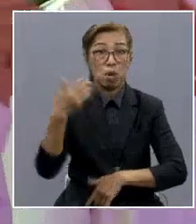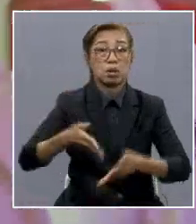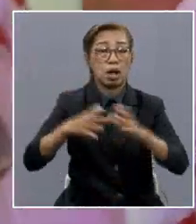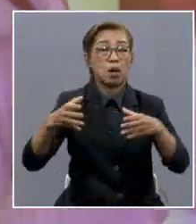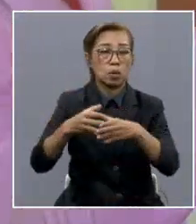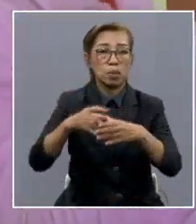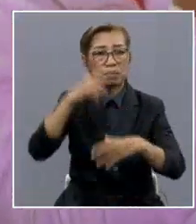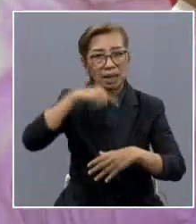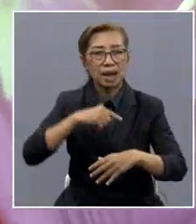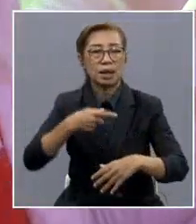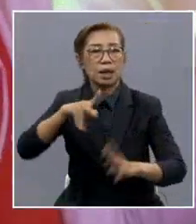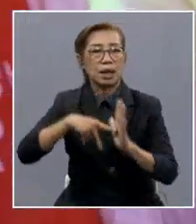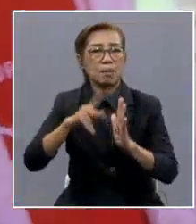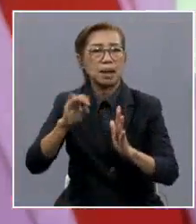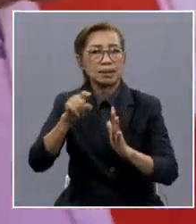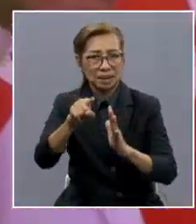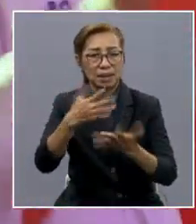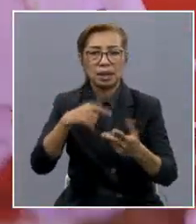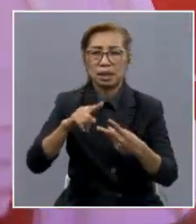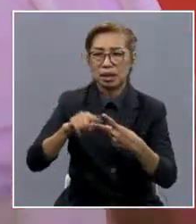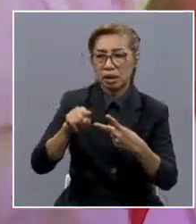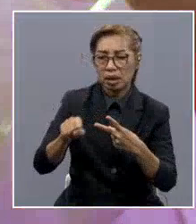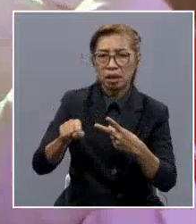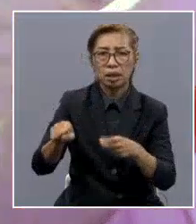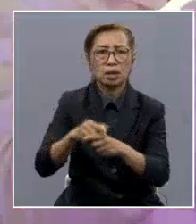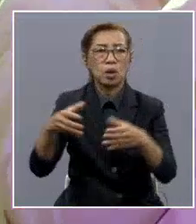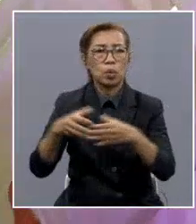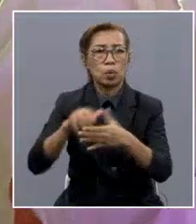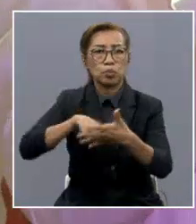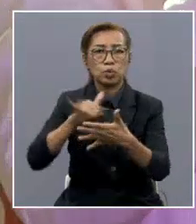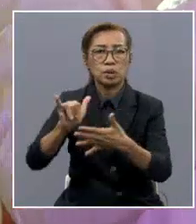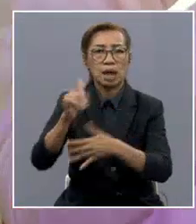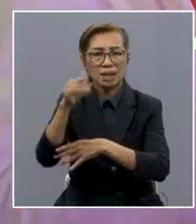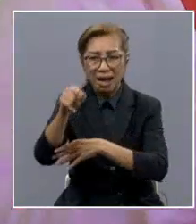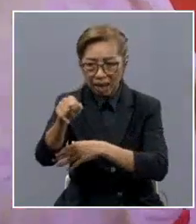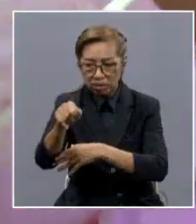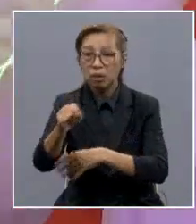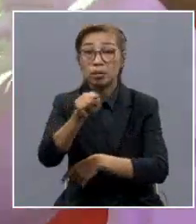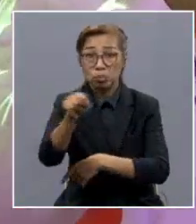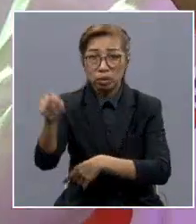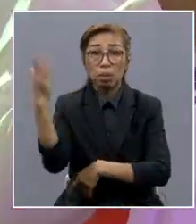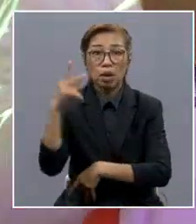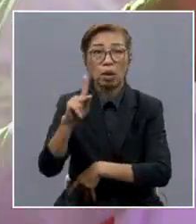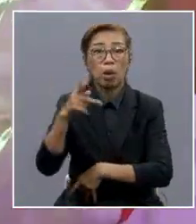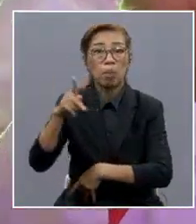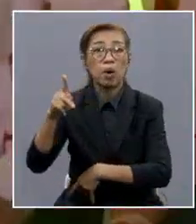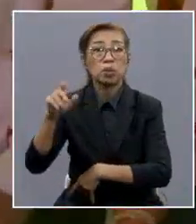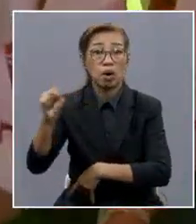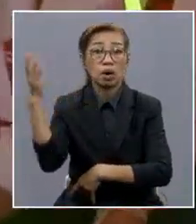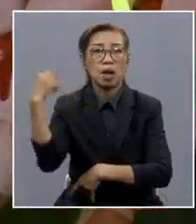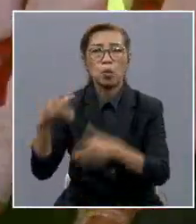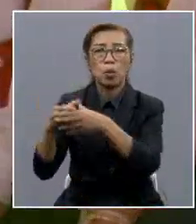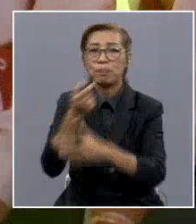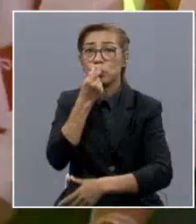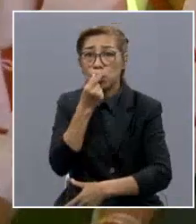ประดิษฐานอดีตหัวหน้ายุทธศาสตร์ของอดีตหัวหน้าพรรคยุทธศาสตร์ชาตินอกจากประเด็นรับคนเป่านกหวีดเข้าพรรคแล้วเนี่ยนะครับ